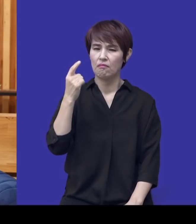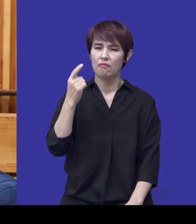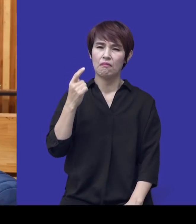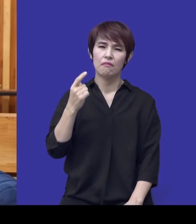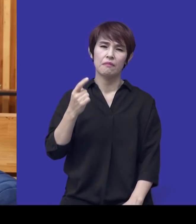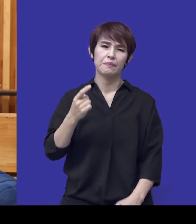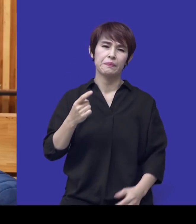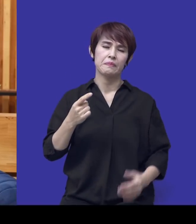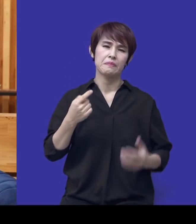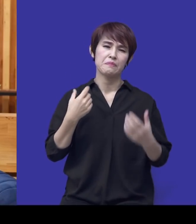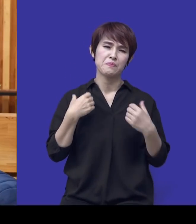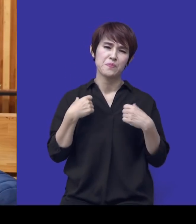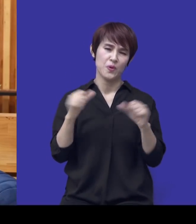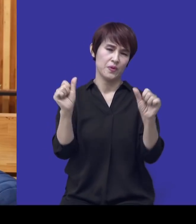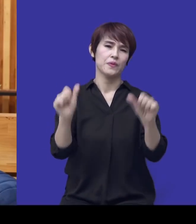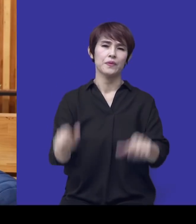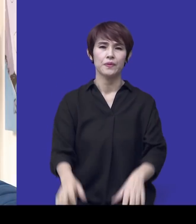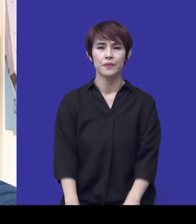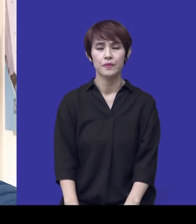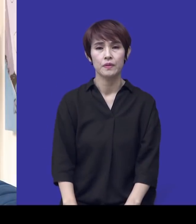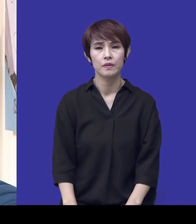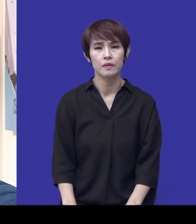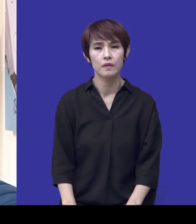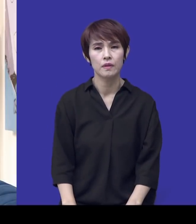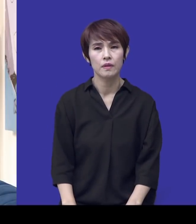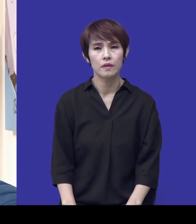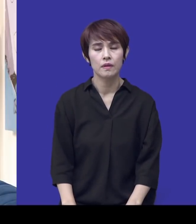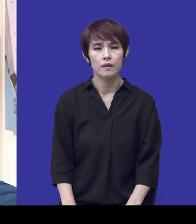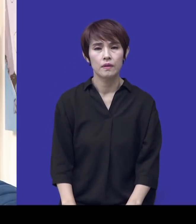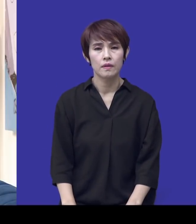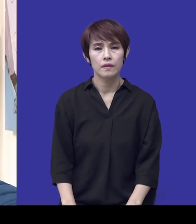예, 그때도 신앙생활 열심히 하셨어요?